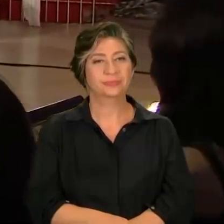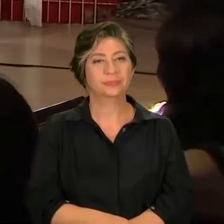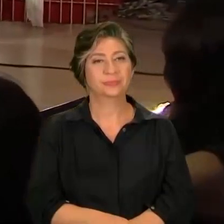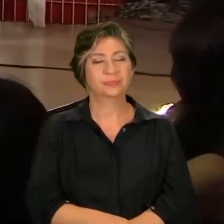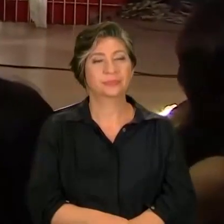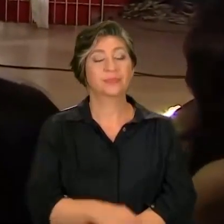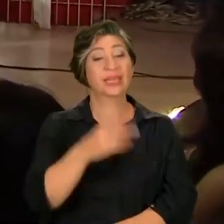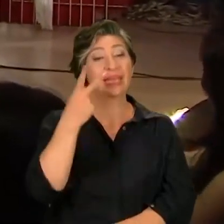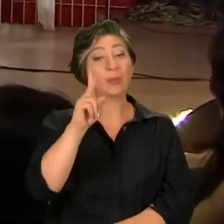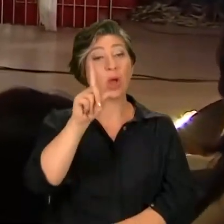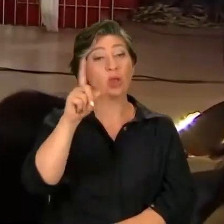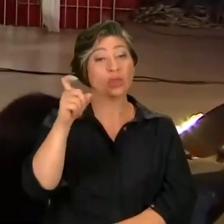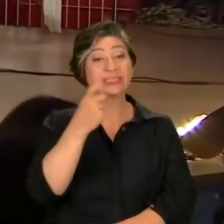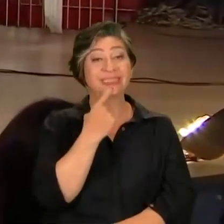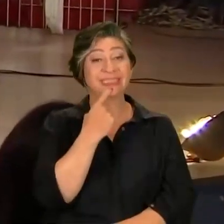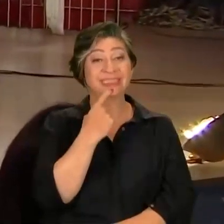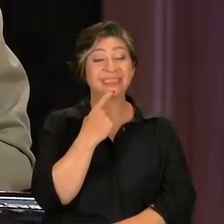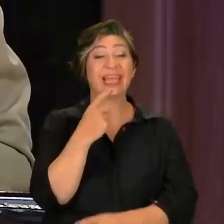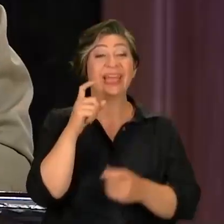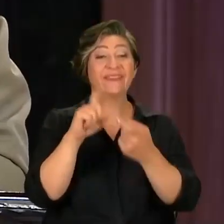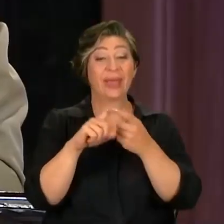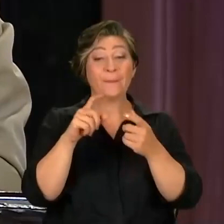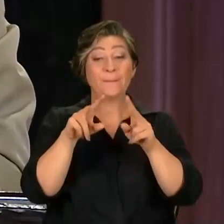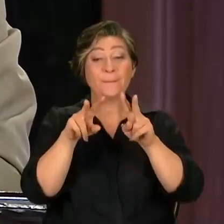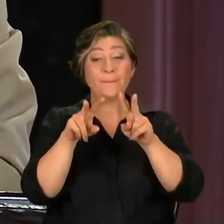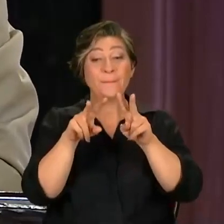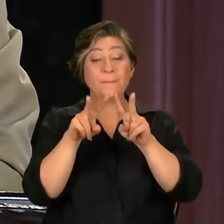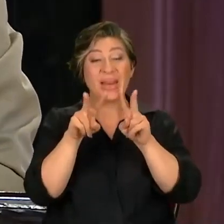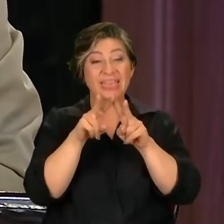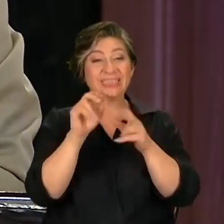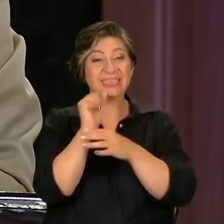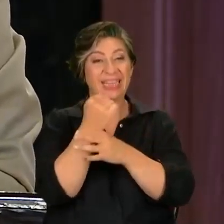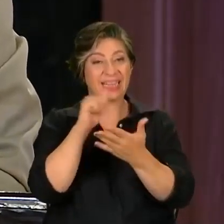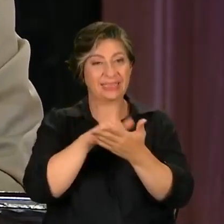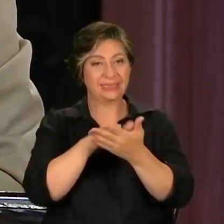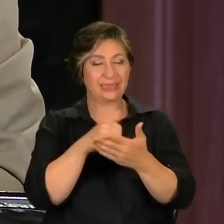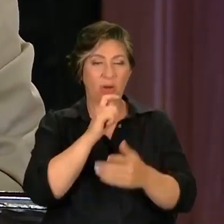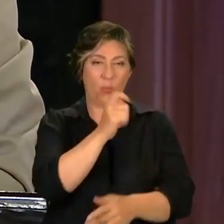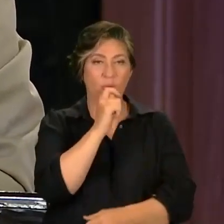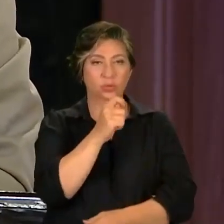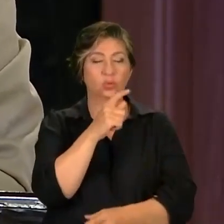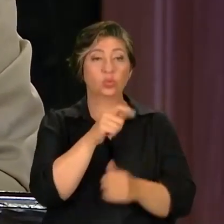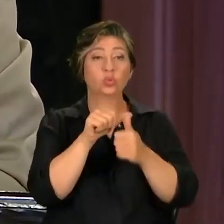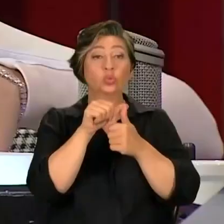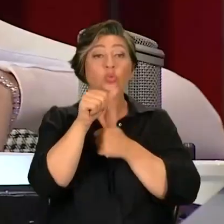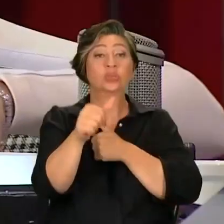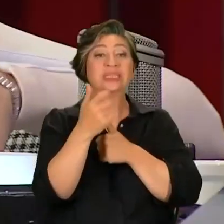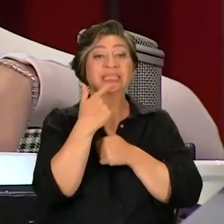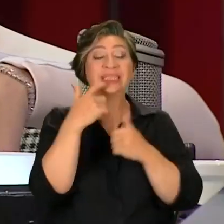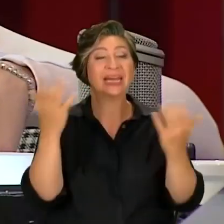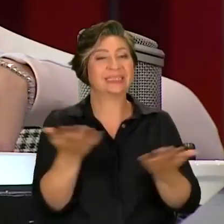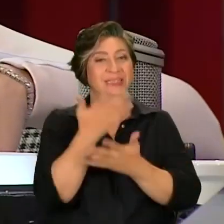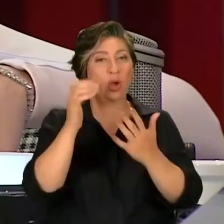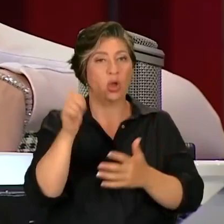Şöyle demişsin, 2019 senesinde VEDE Milliyet Sanat Dergisi'nde konuşmuşsun ki çok önemli, uzun yıllardır devam